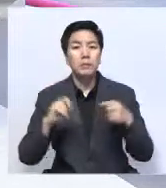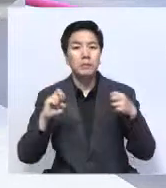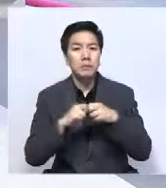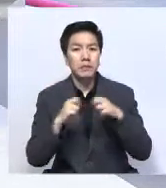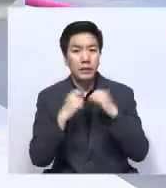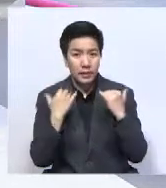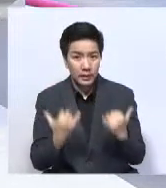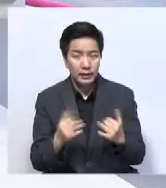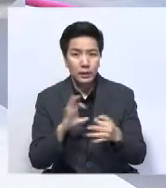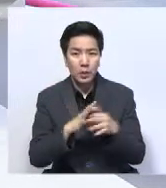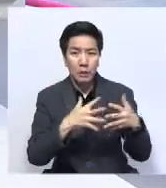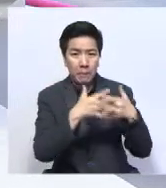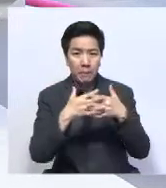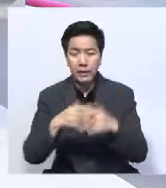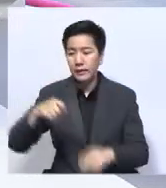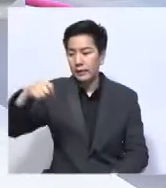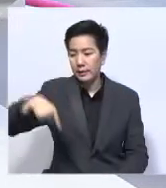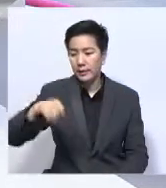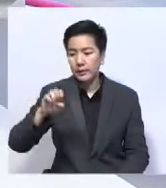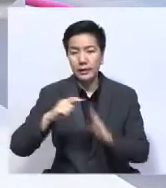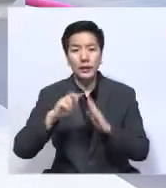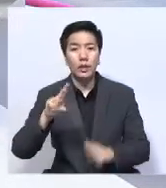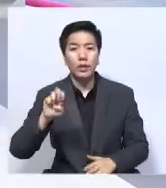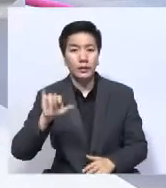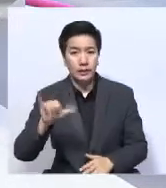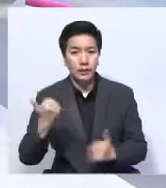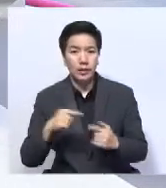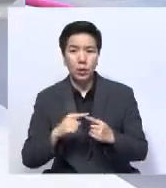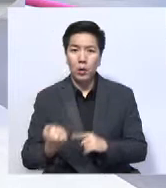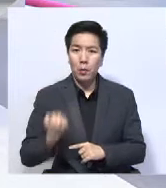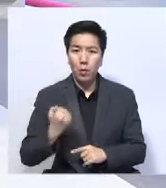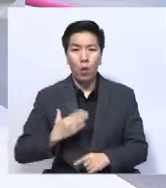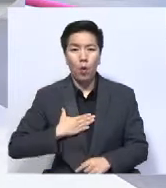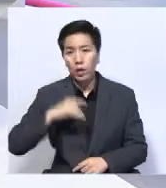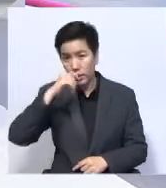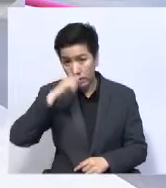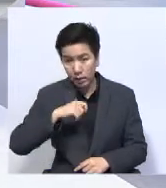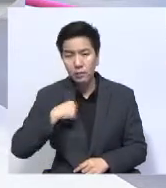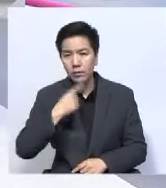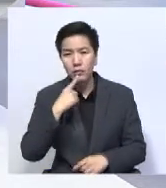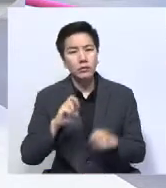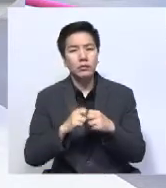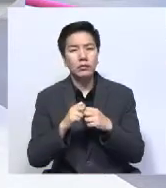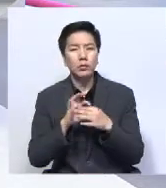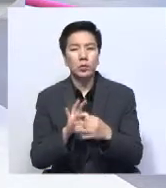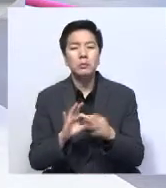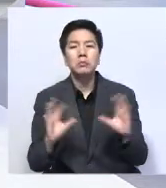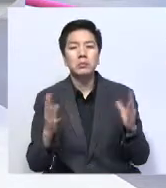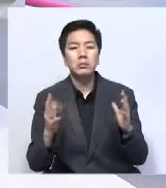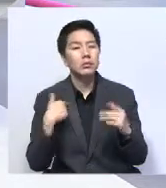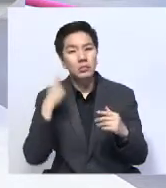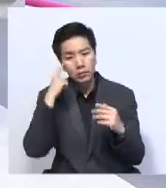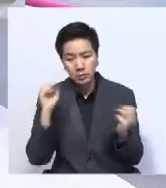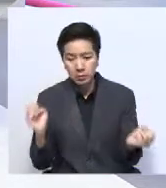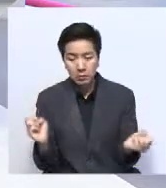็นปัญหาระหว่างสหรัฐอเมริกาและซีเรียนะครับฝ่ายความมั่นคงของเรานะครับก็ยืนยันว่ายังไม่มีอะไรน่าเป็นห่วงแล้วก็ไม่